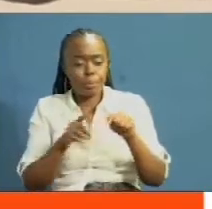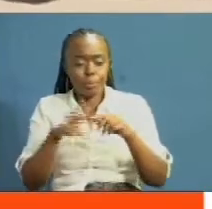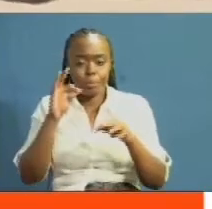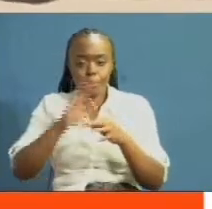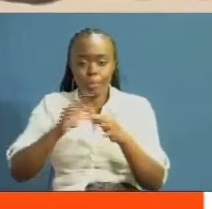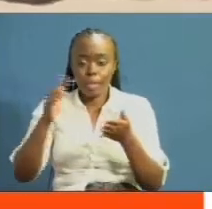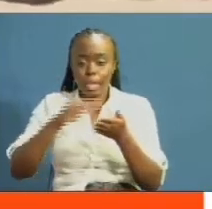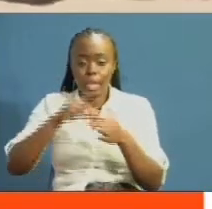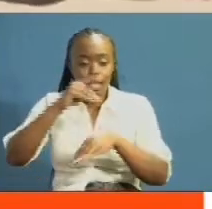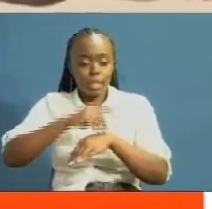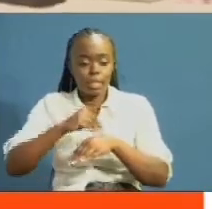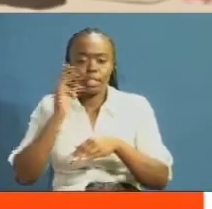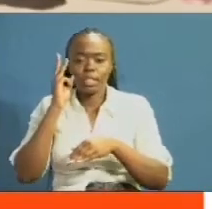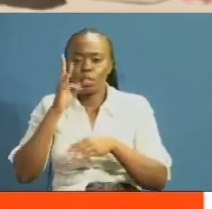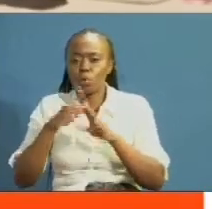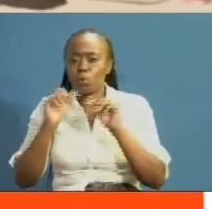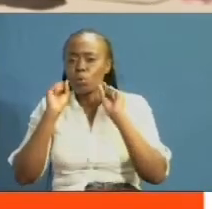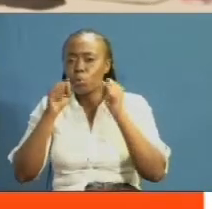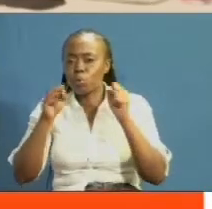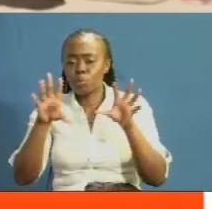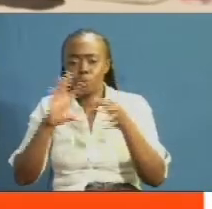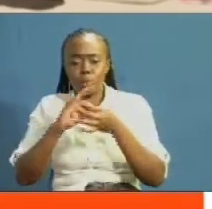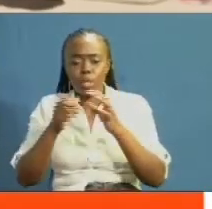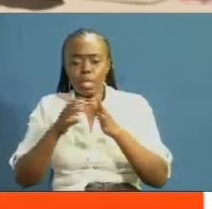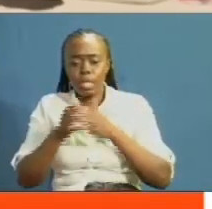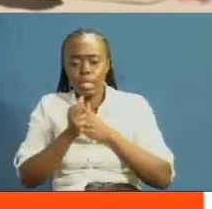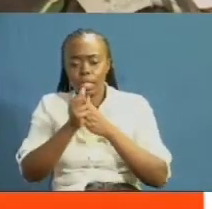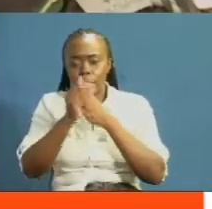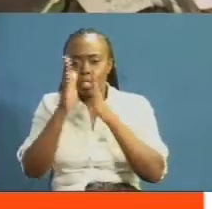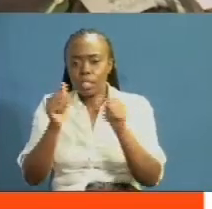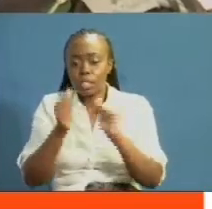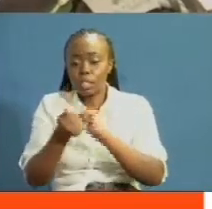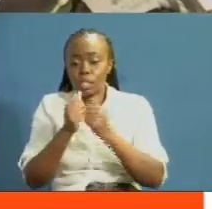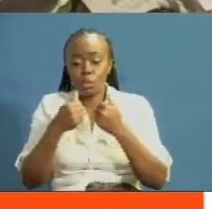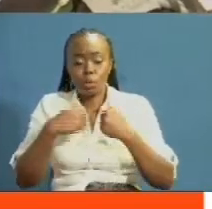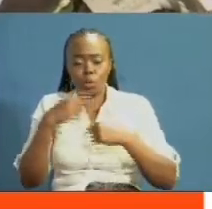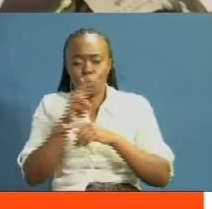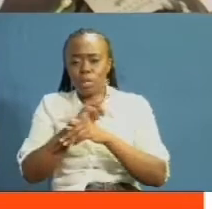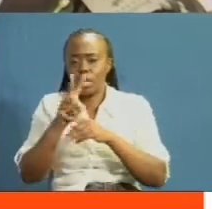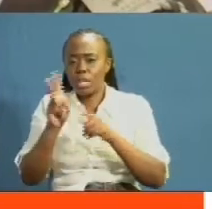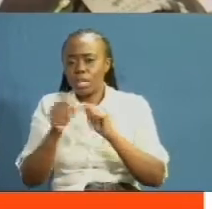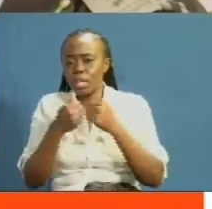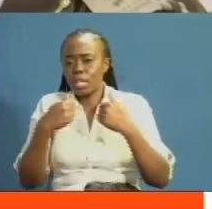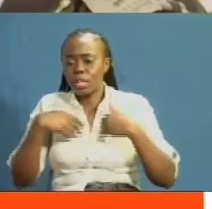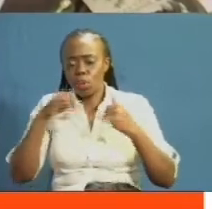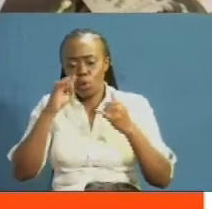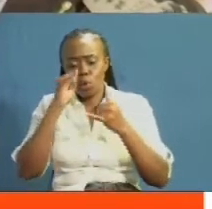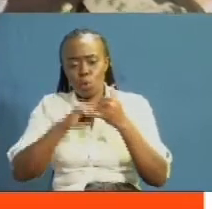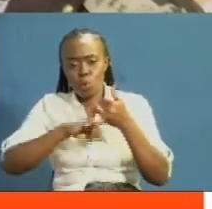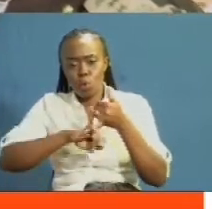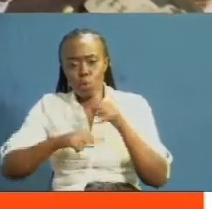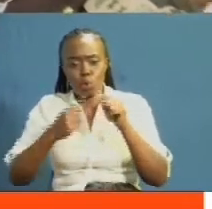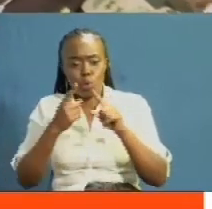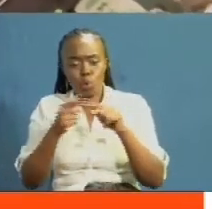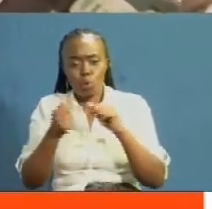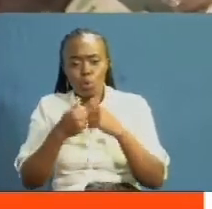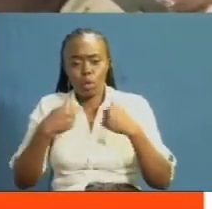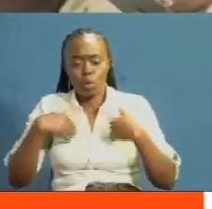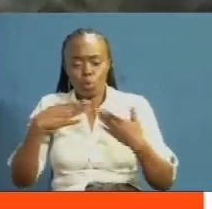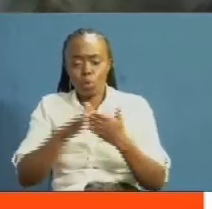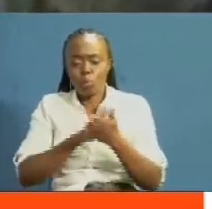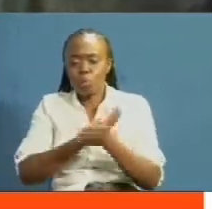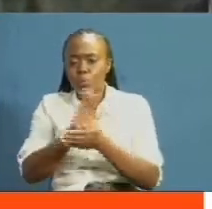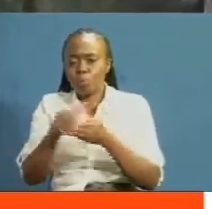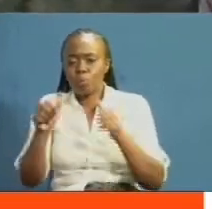in the coming days they would engage leaders in the grassroots with a view of establishing a lasting solution to the bloody clashes.